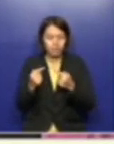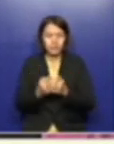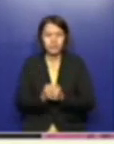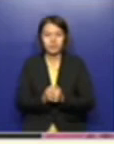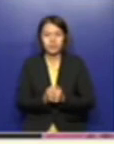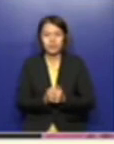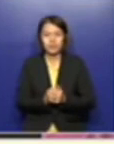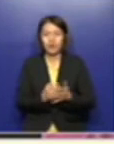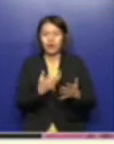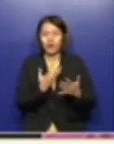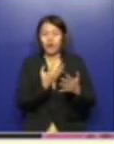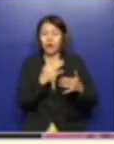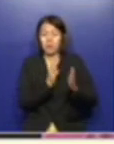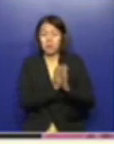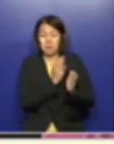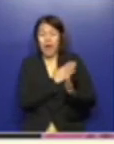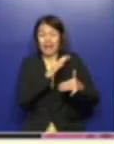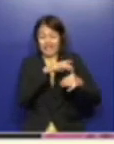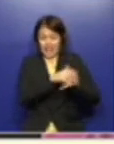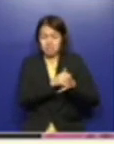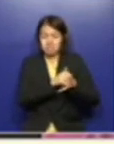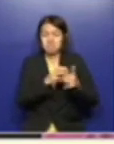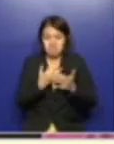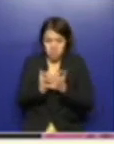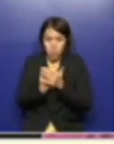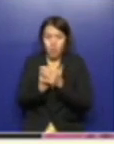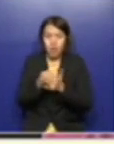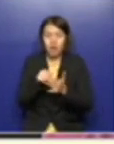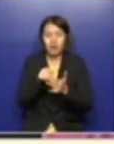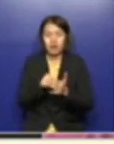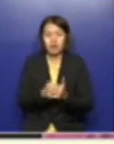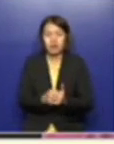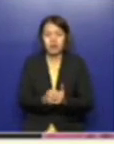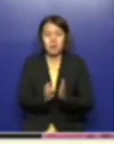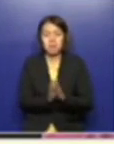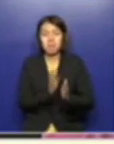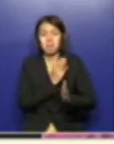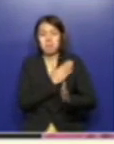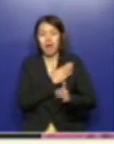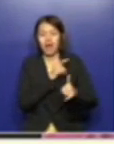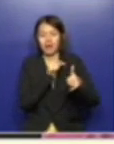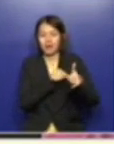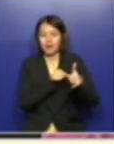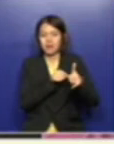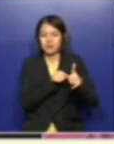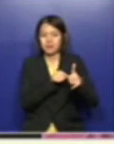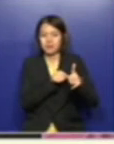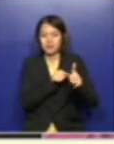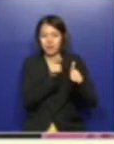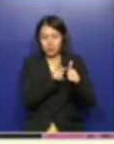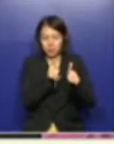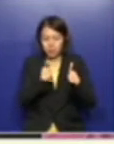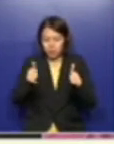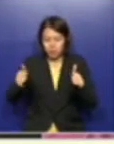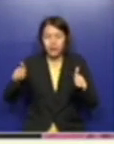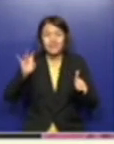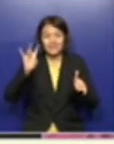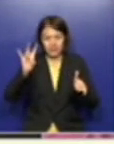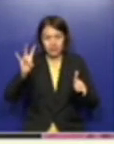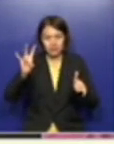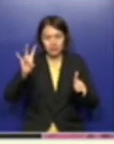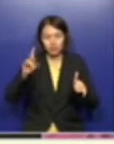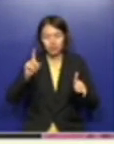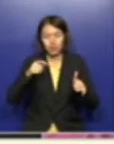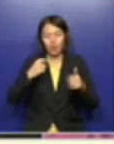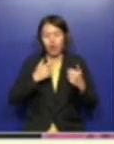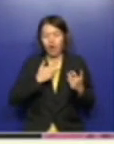กจับกุมเจ้าหน้าที่ที่ดำเนินการให้พระภิกษุรูปทั้ง7รูปสละสมณเพ